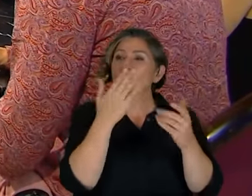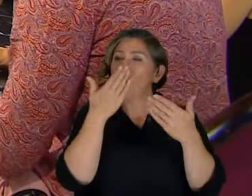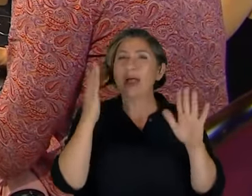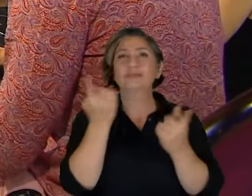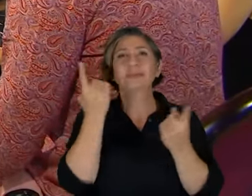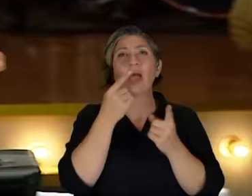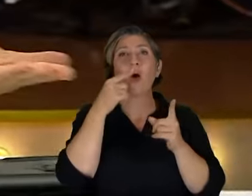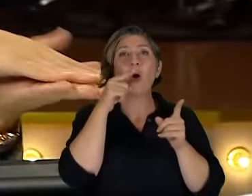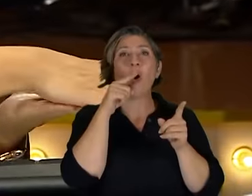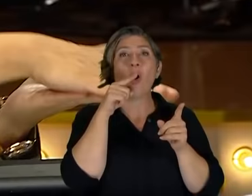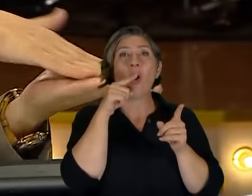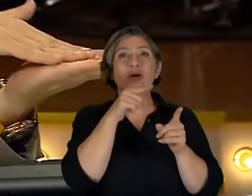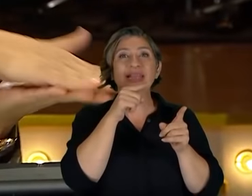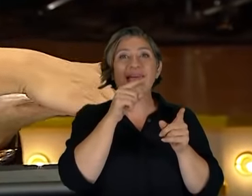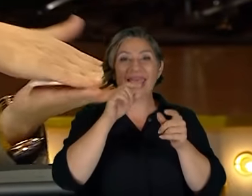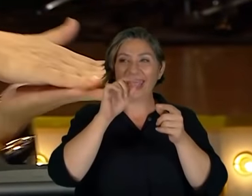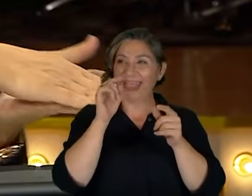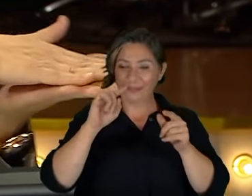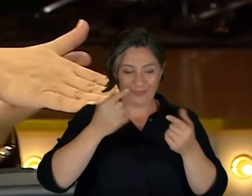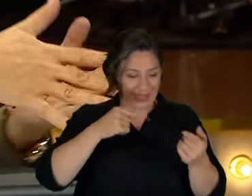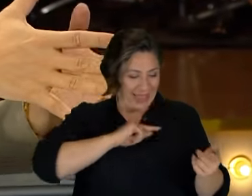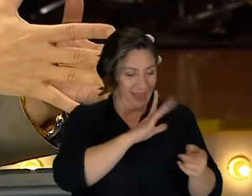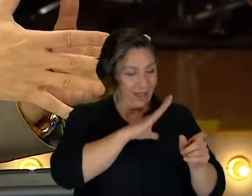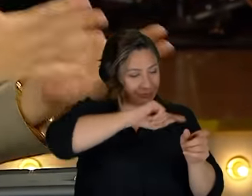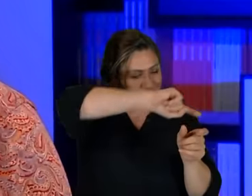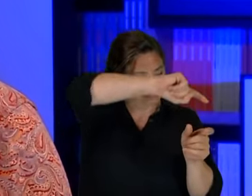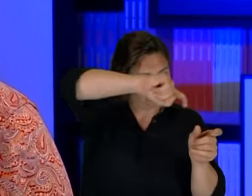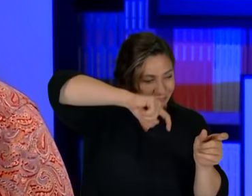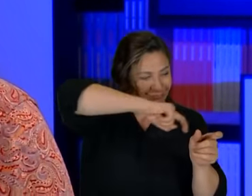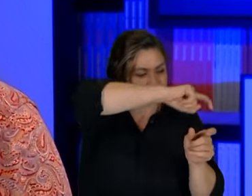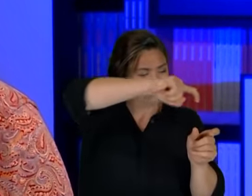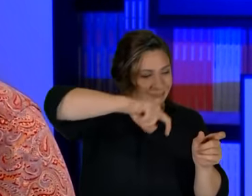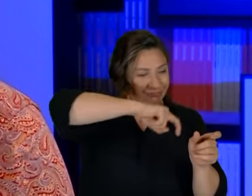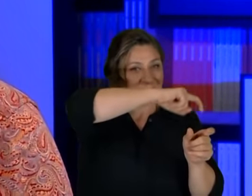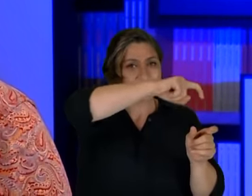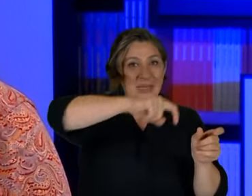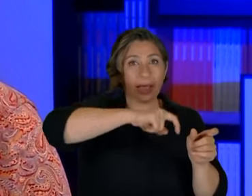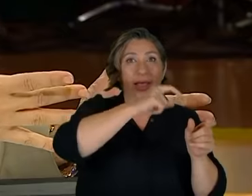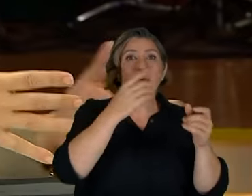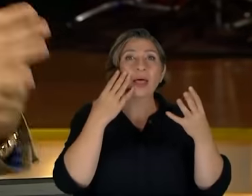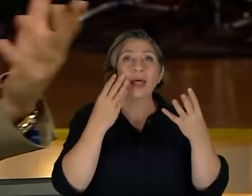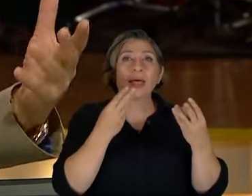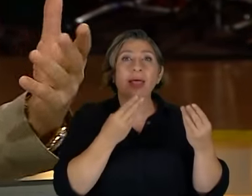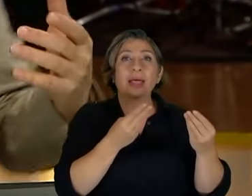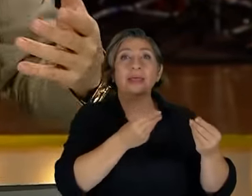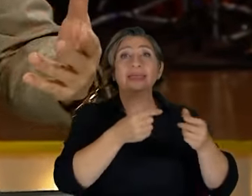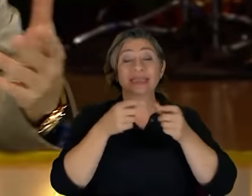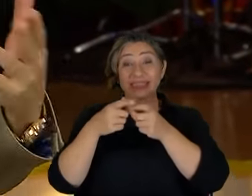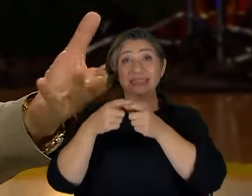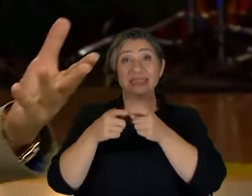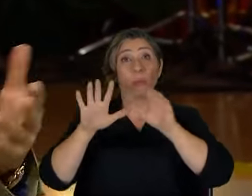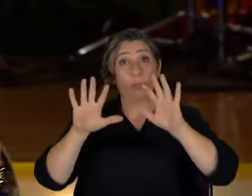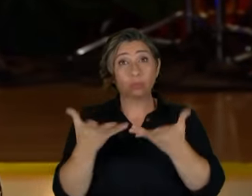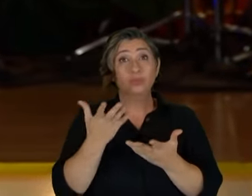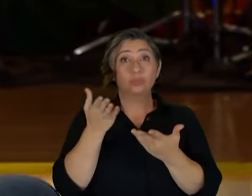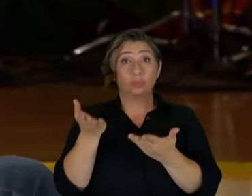Çünkü o vinili iğne çiziyor. Ve onu bitiriyor aslında. Evet. Yani CD'de bile